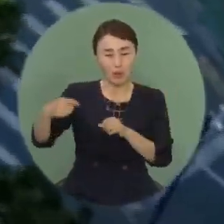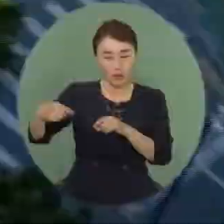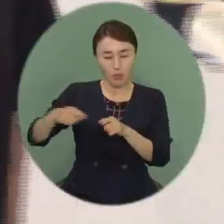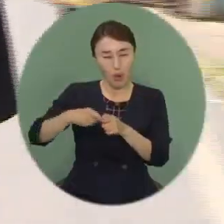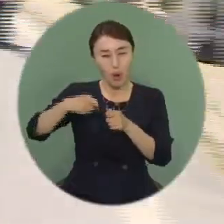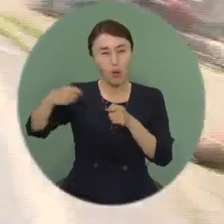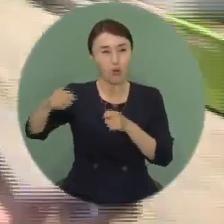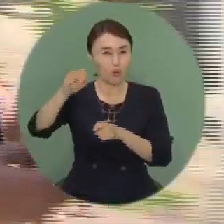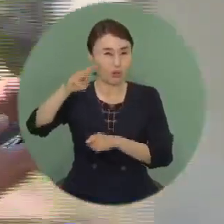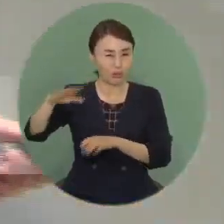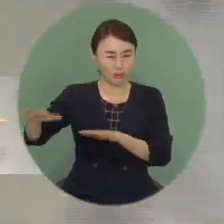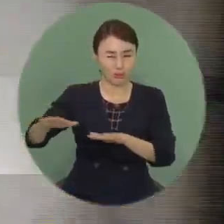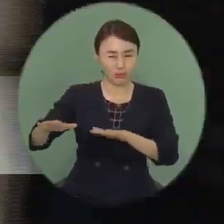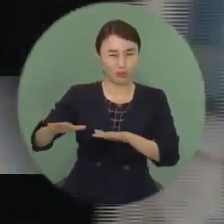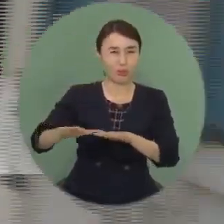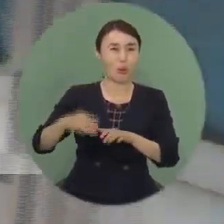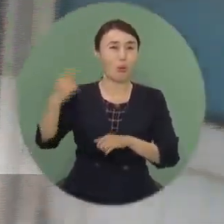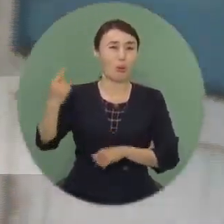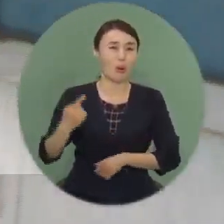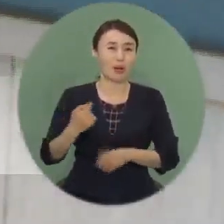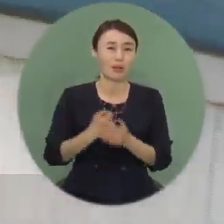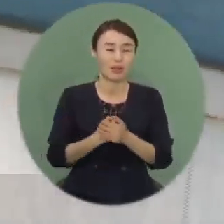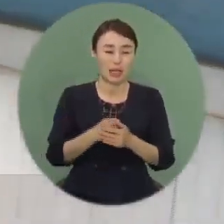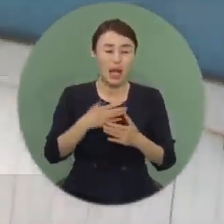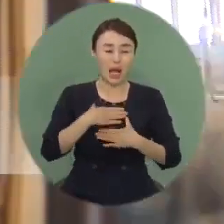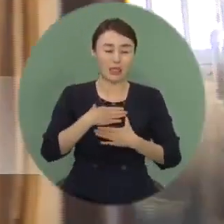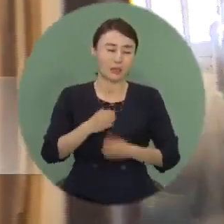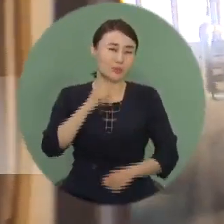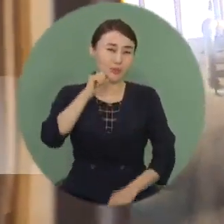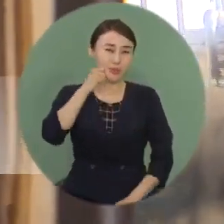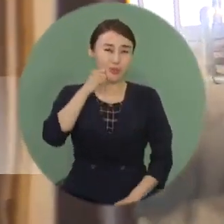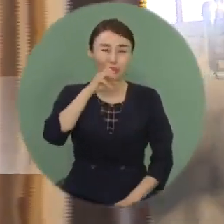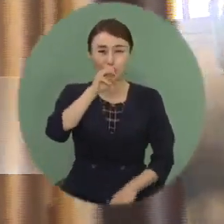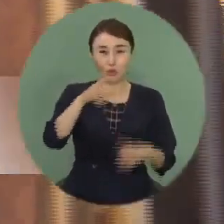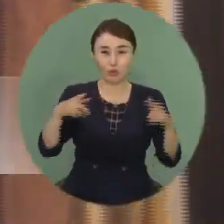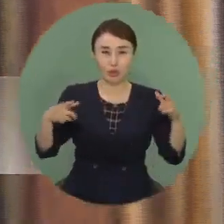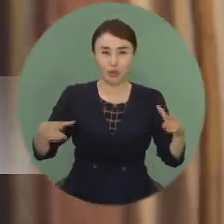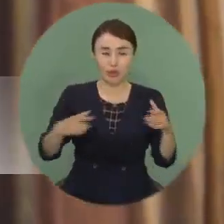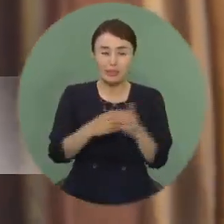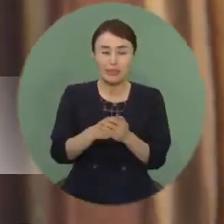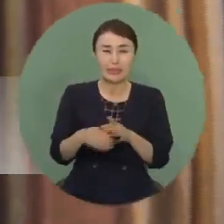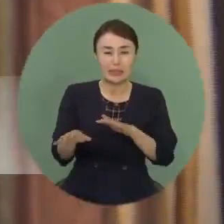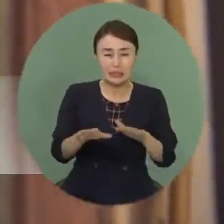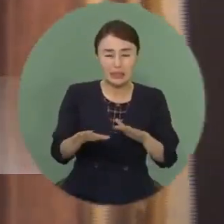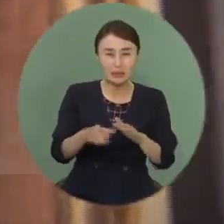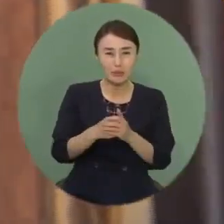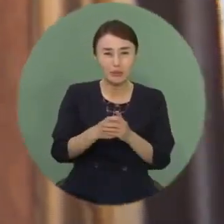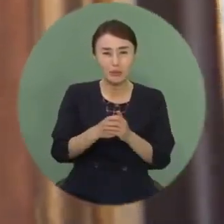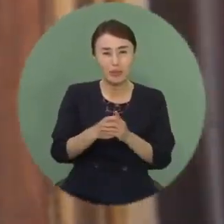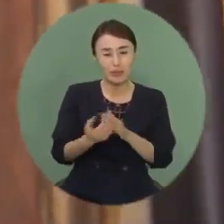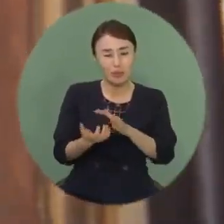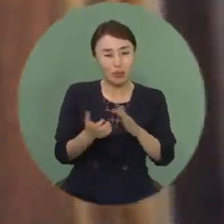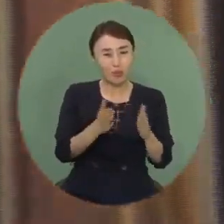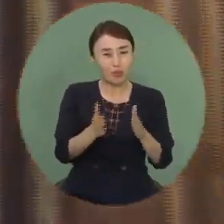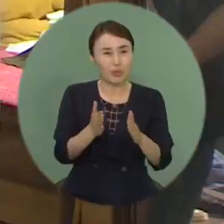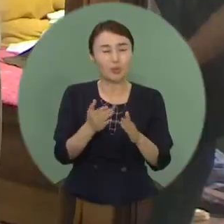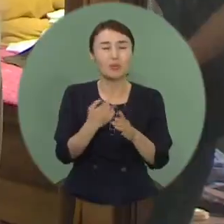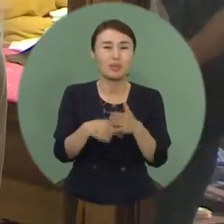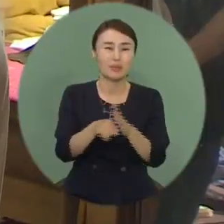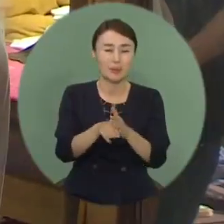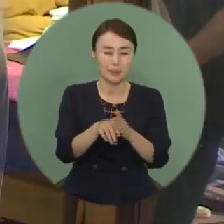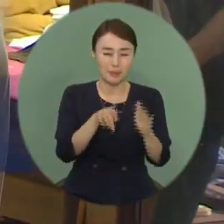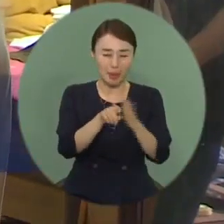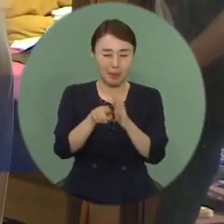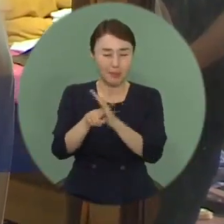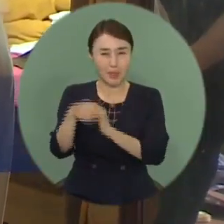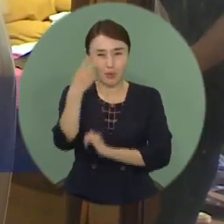감지됐습니다 더 이상 안심할 수 없는 우리 지역에서도 지진의 취약한 건물은 없는지 현장 조사를 시작했습니다